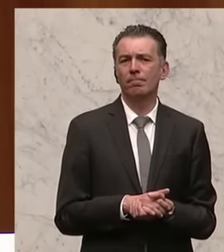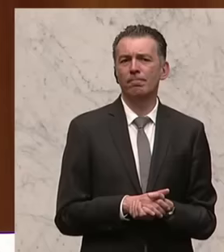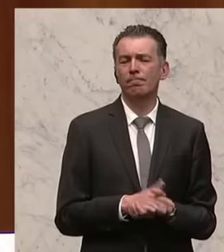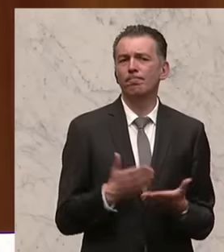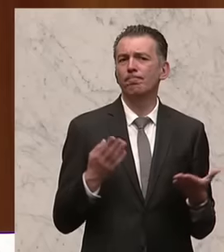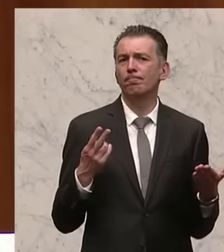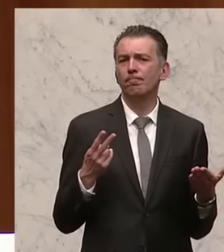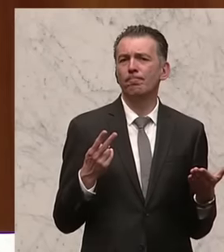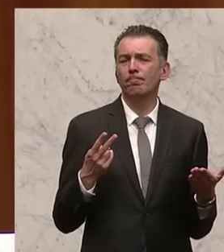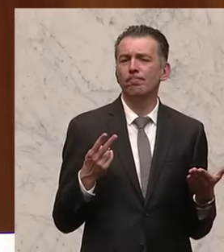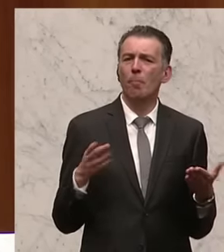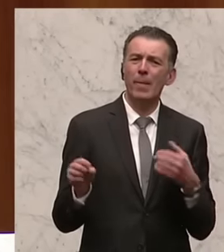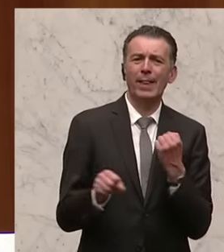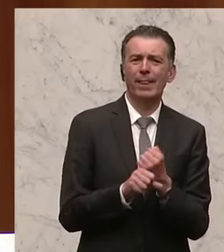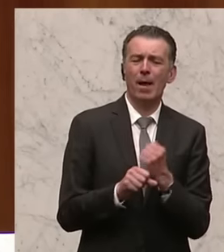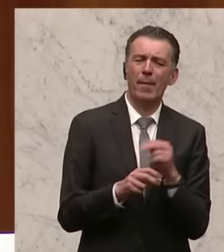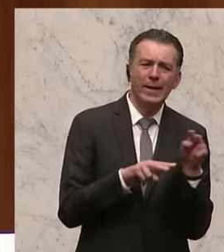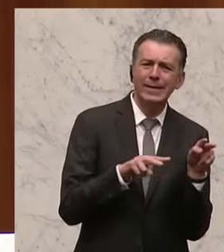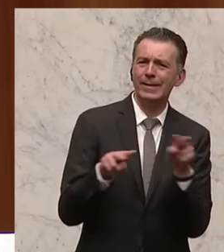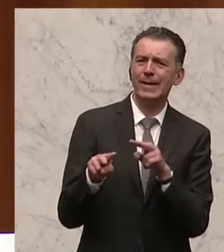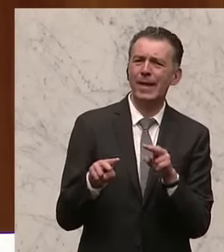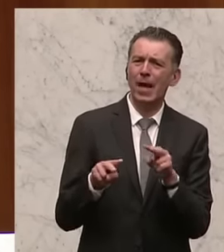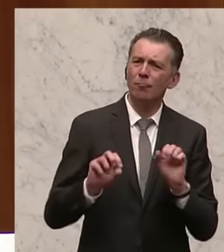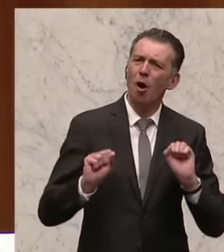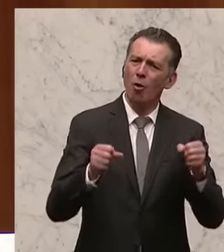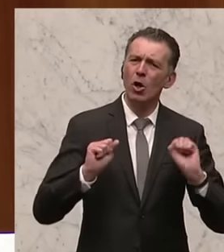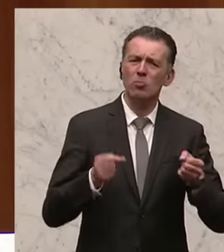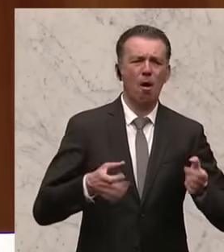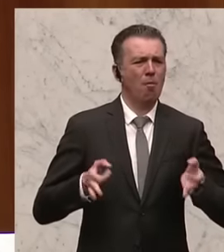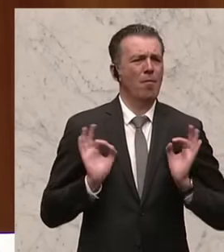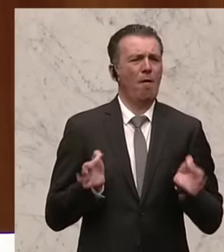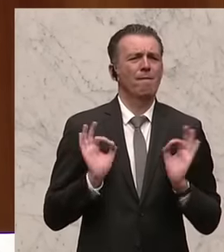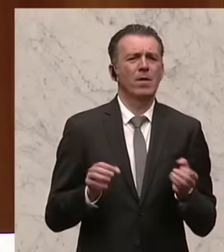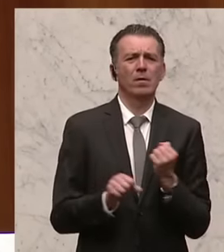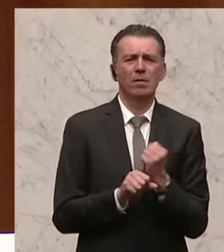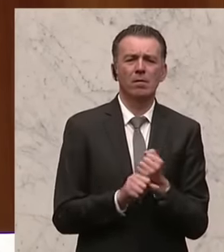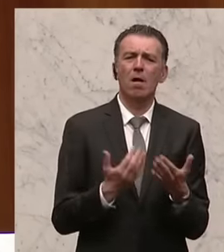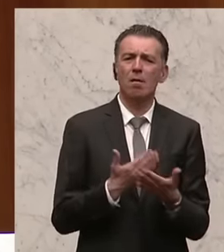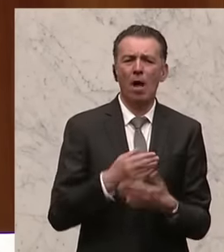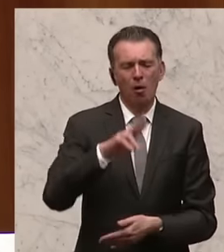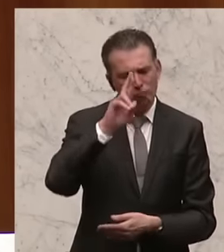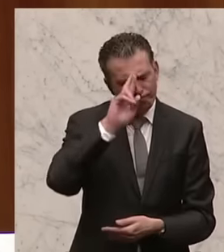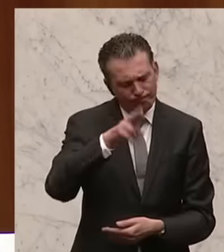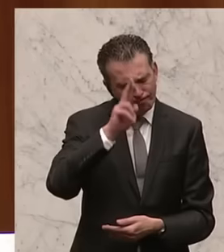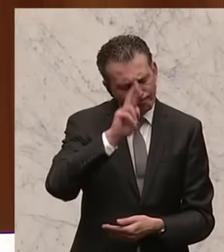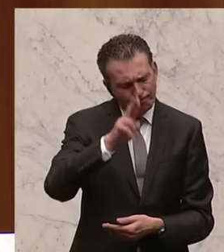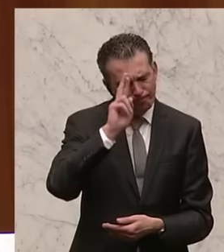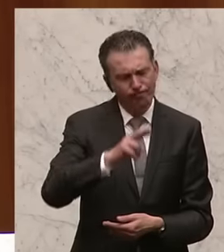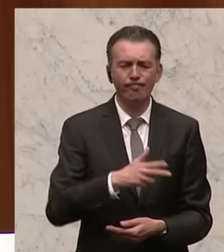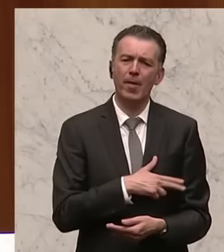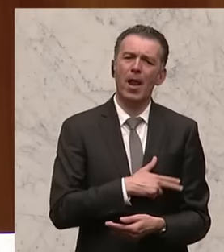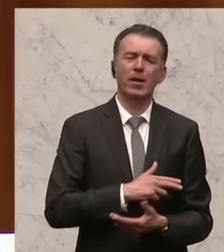Engagement und an Professionalität der Bediensteten miterleben durfte. Und daher möchte ich meine aufrichtige Wertschätzung zum Ausdruck